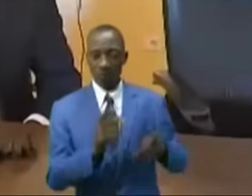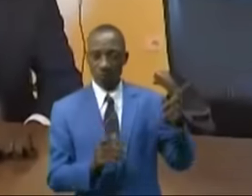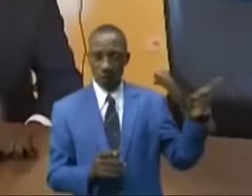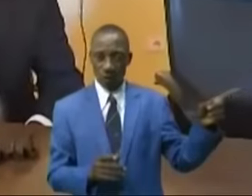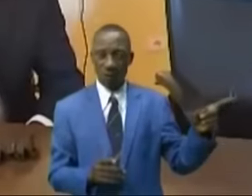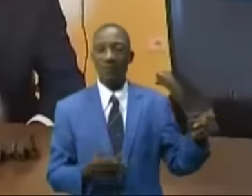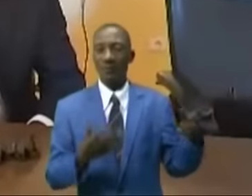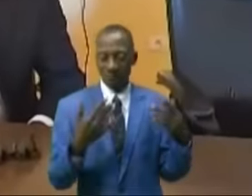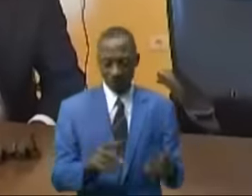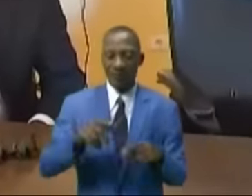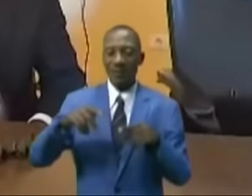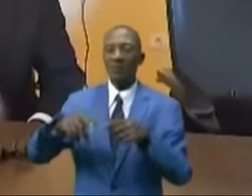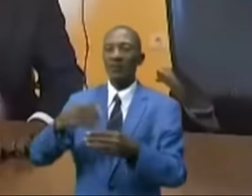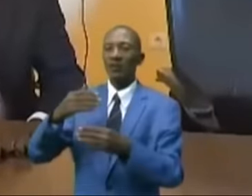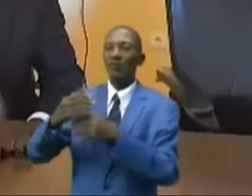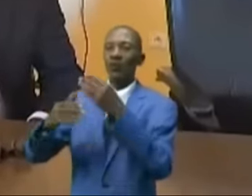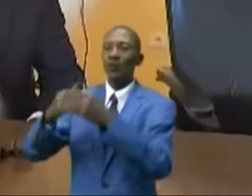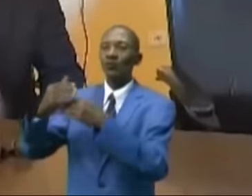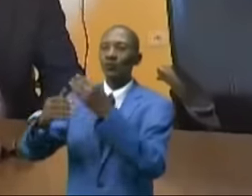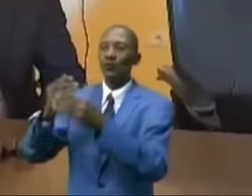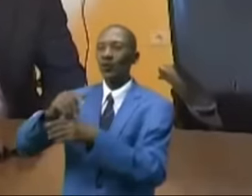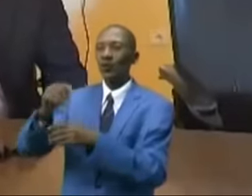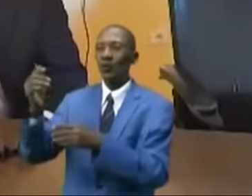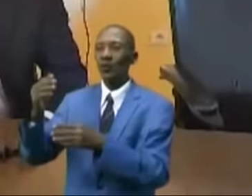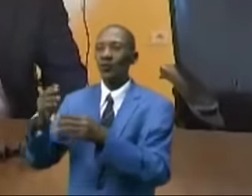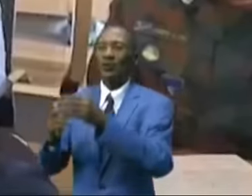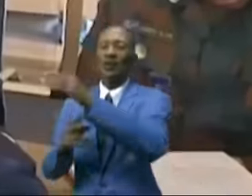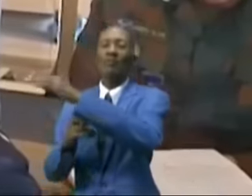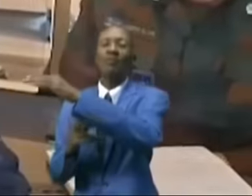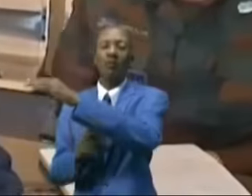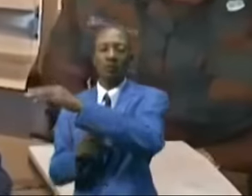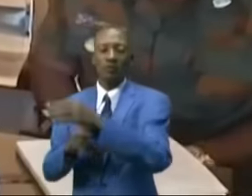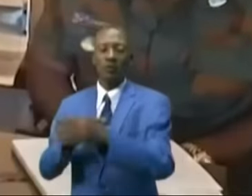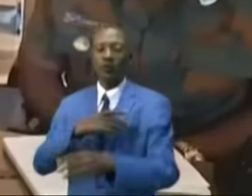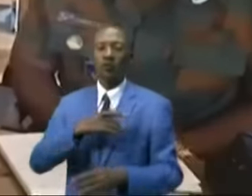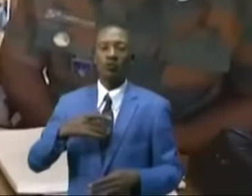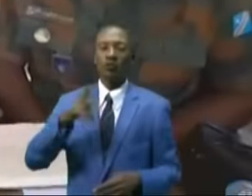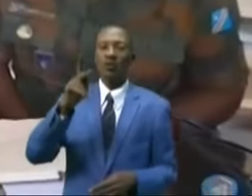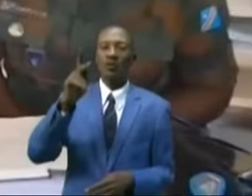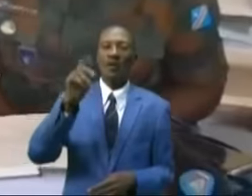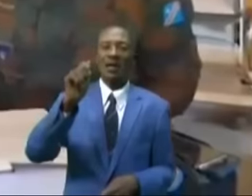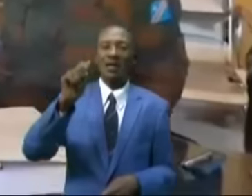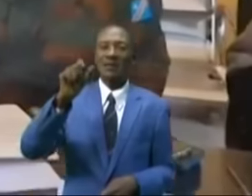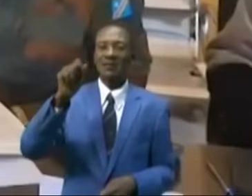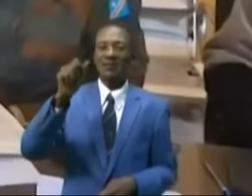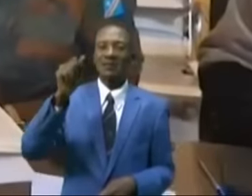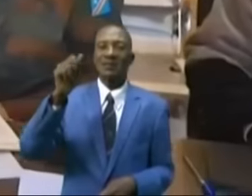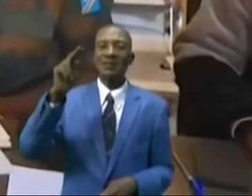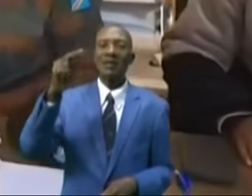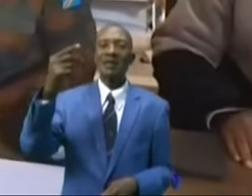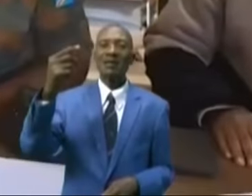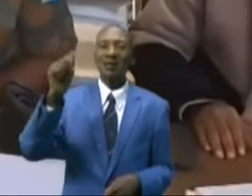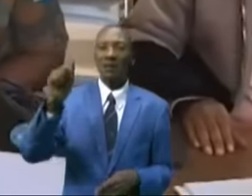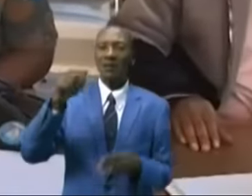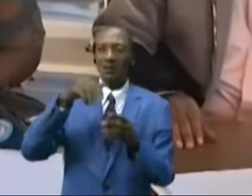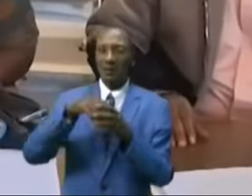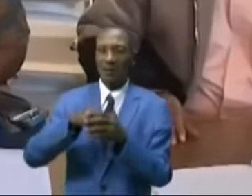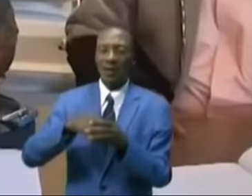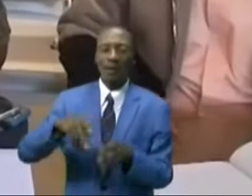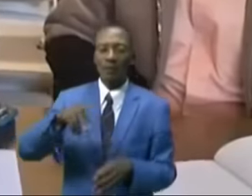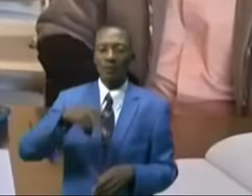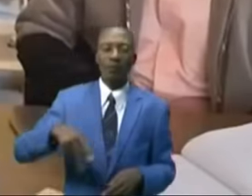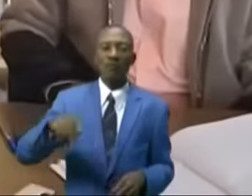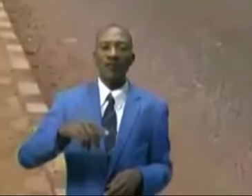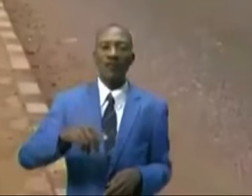les deux provinces de l'ex-Katanga, notamment le Haut-Katanga et le Lualaba. Mais seulement un danger guette cette infrastructure